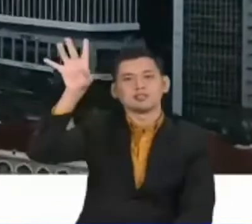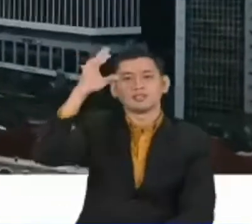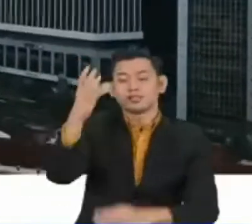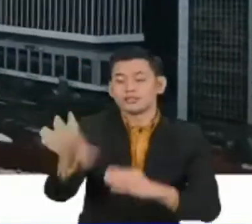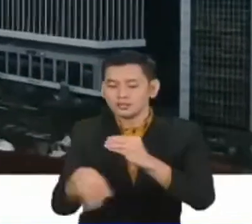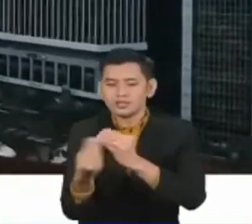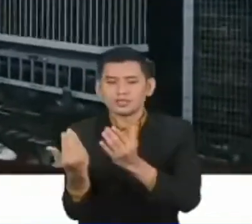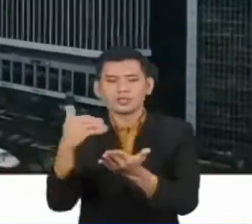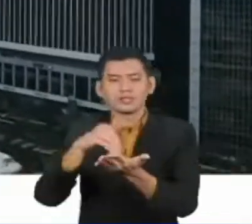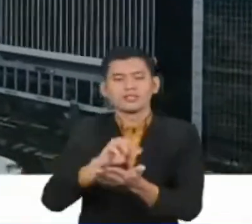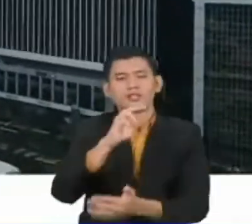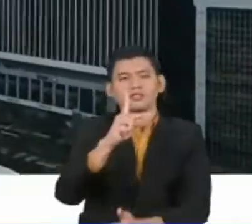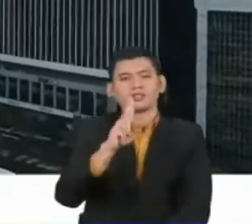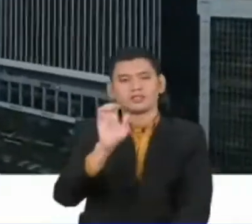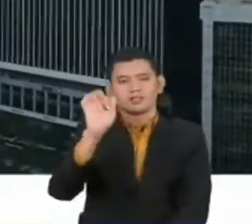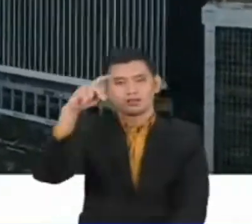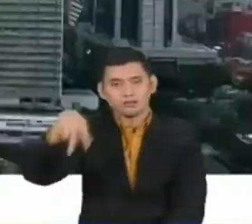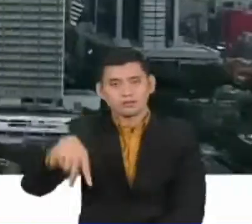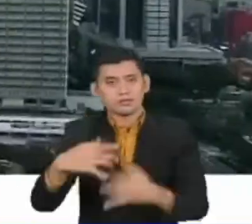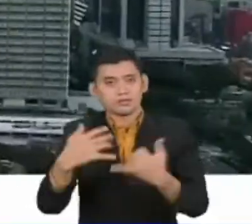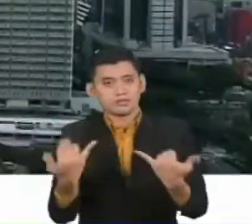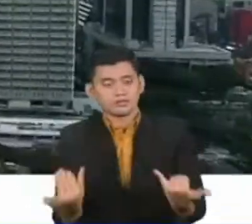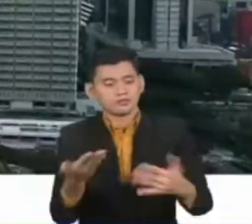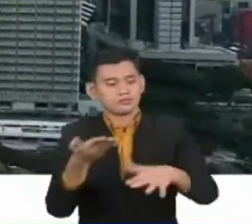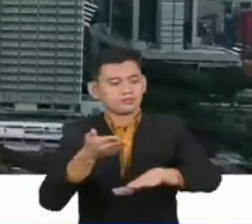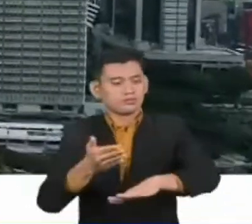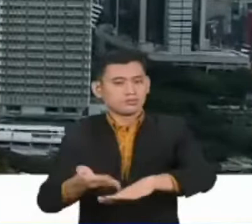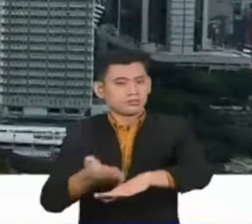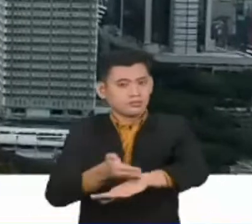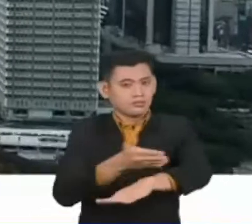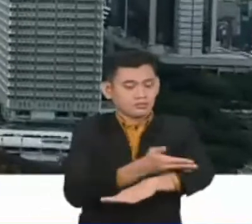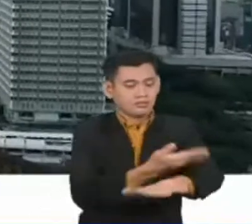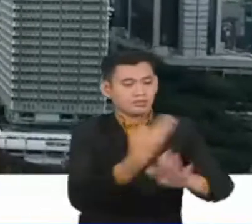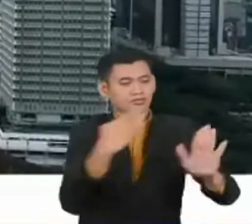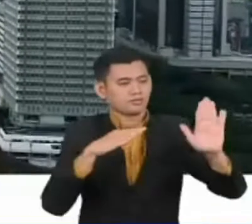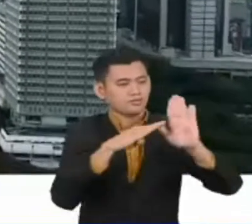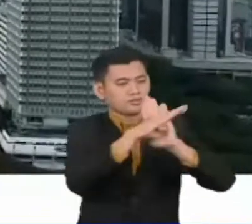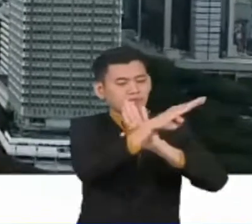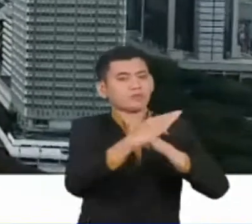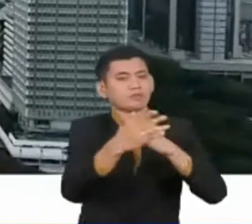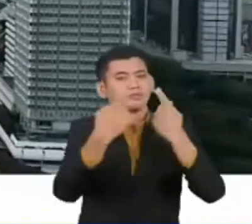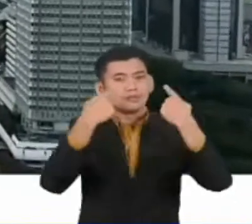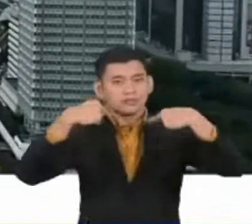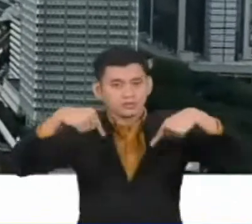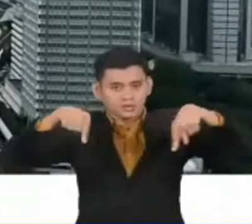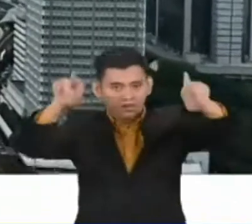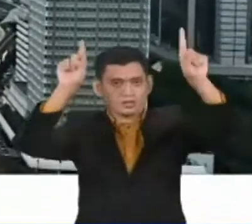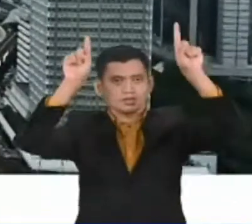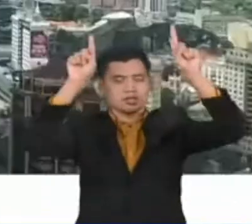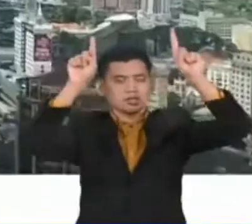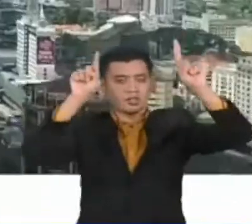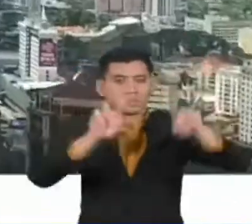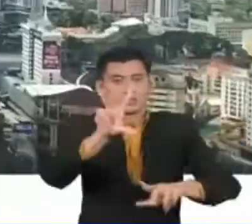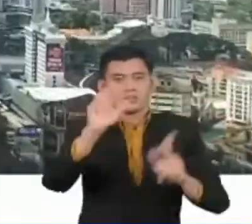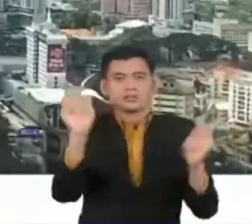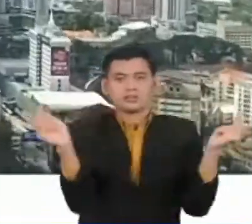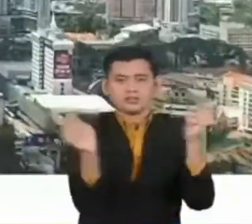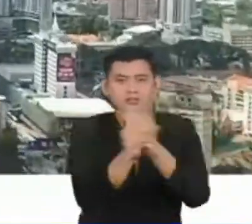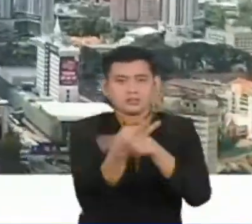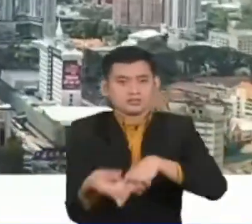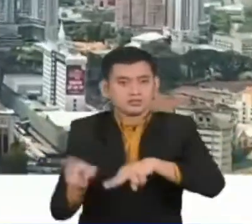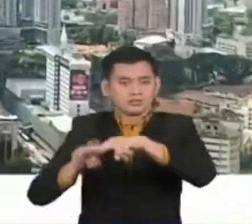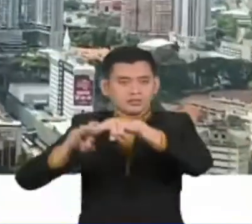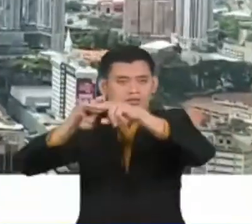Tambahnya, KWAP telah berkembang maju dan berjaya meluaskan portfolio pelaburannya sebanyak 3 kali ganda dari